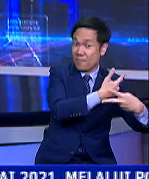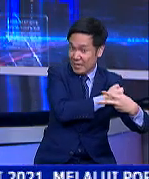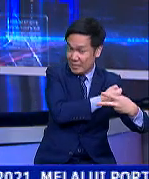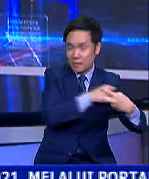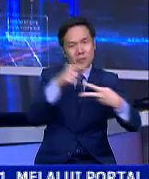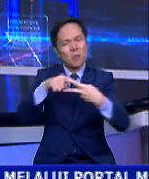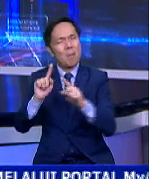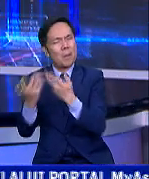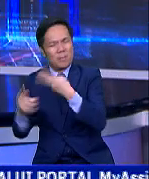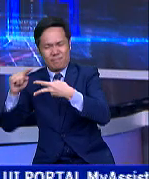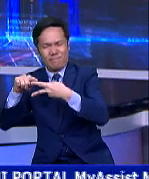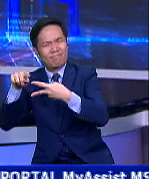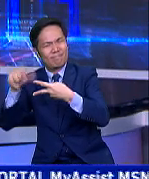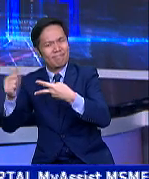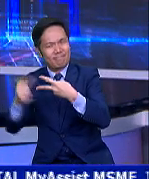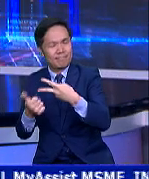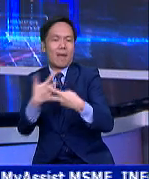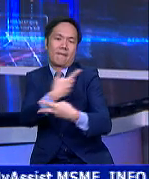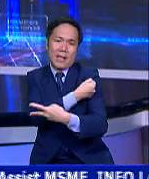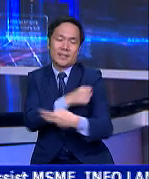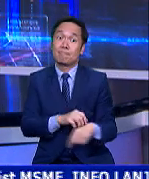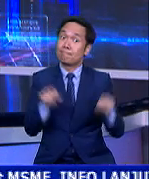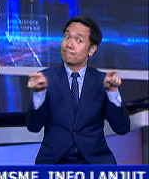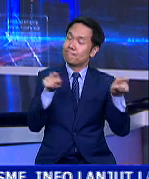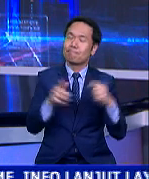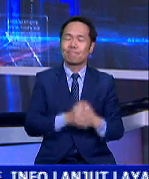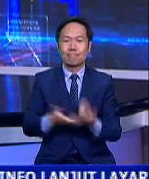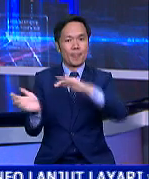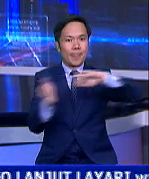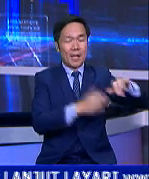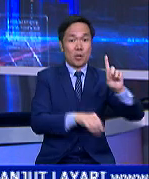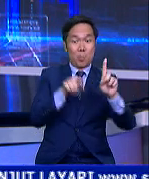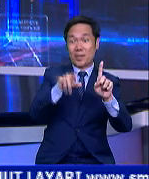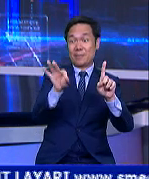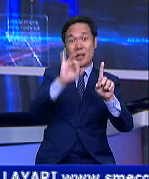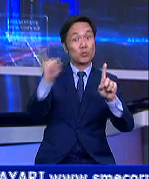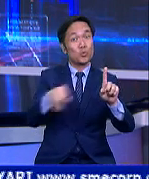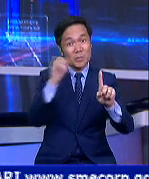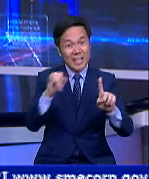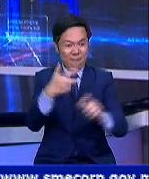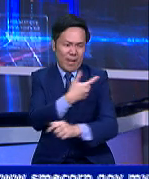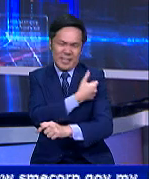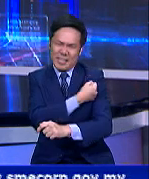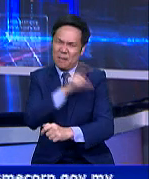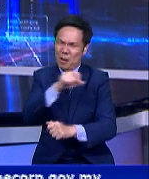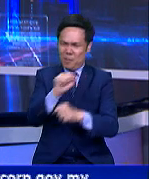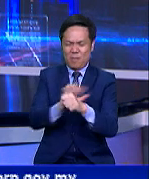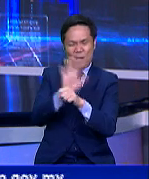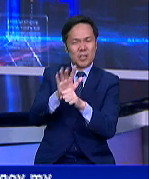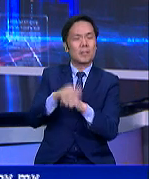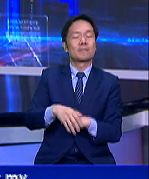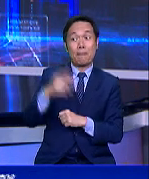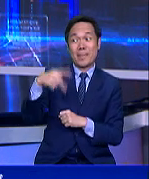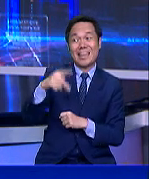Saudara, kira-kira 1.9 juta dos vaksin diperlukan bagi menjayakan program imunisasi industri